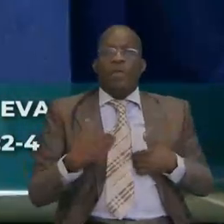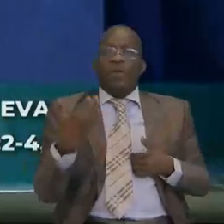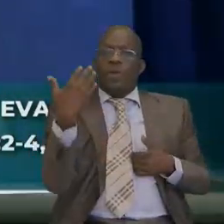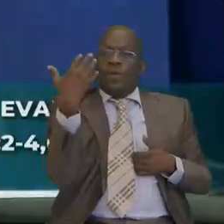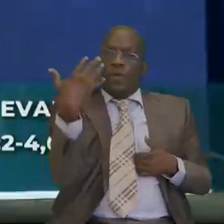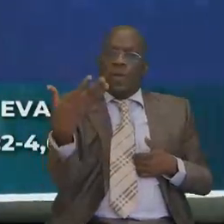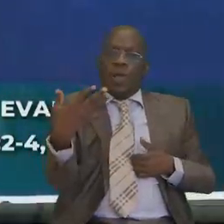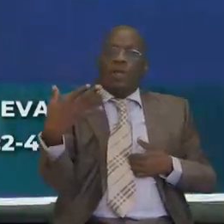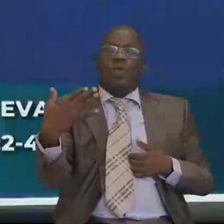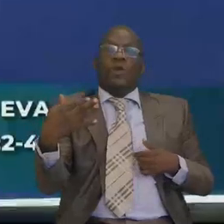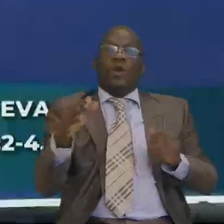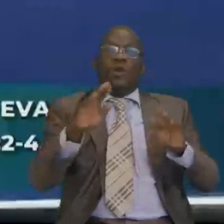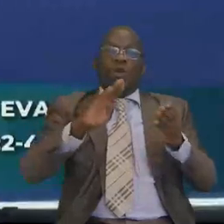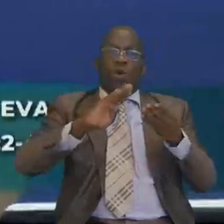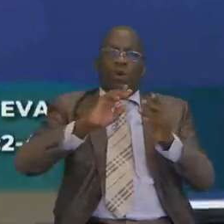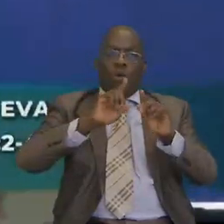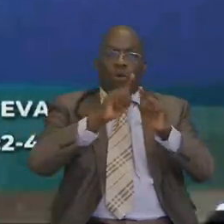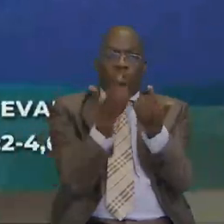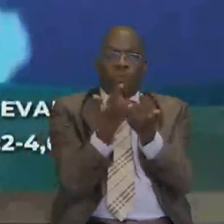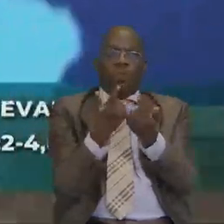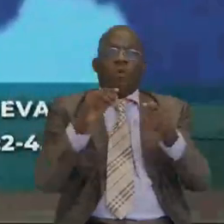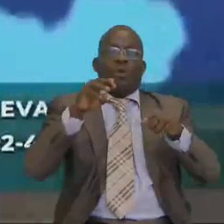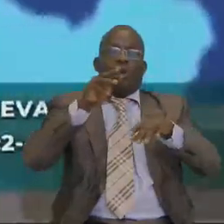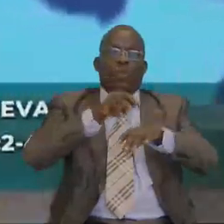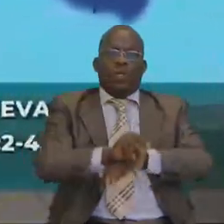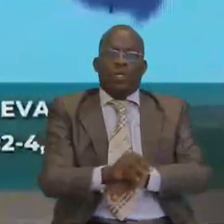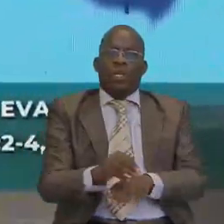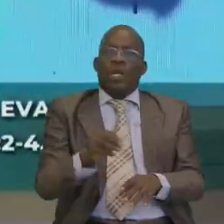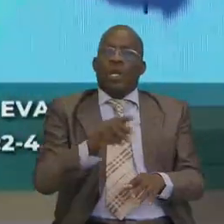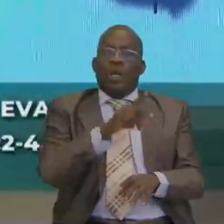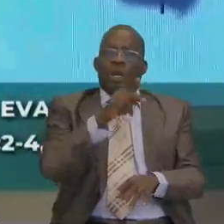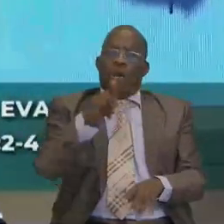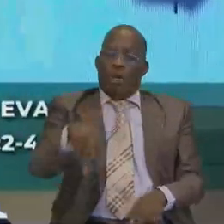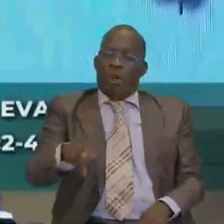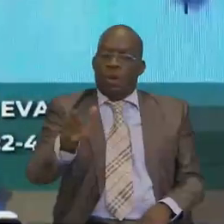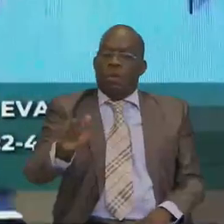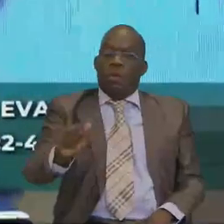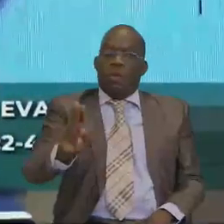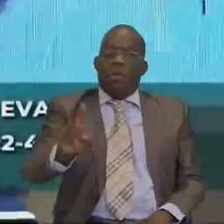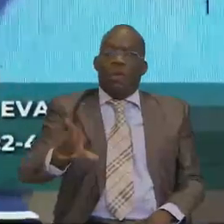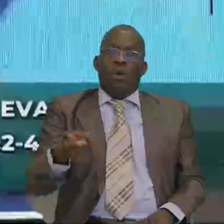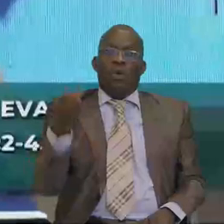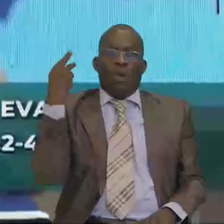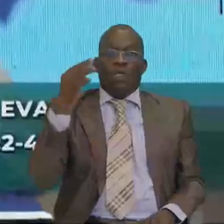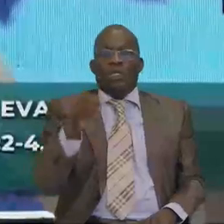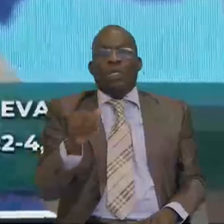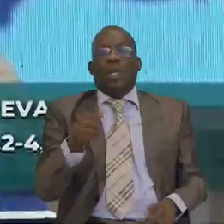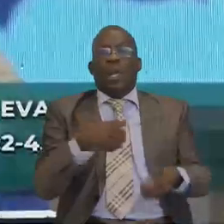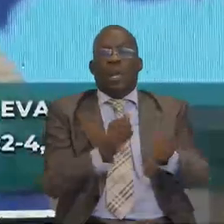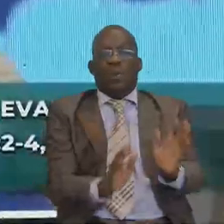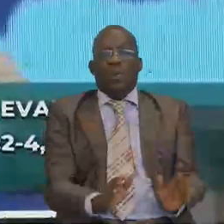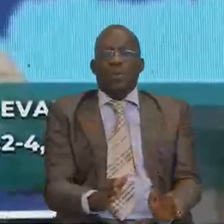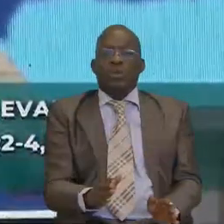cinq ministères. Paul était un apôtre. Paul était un